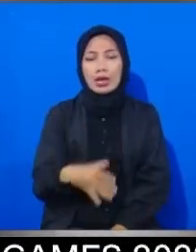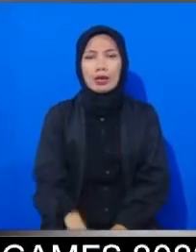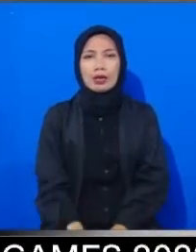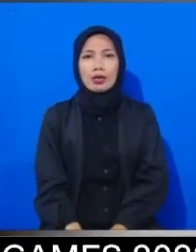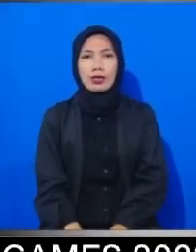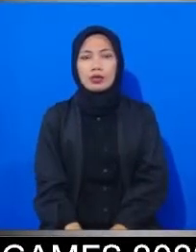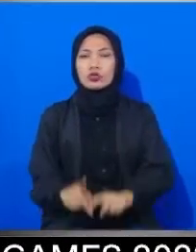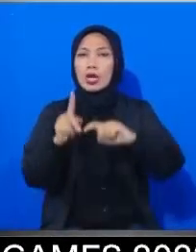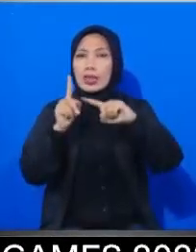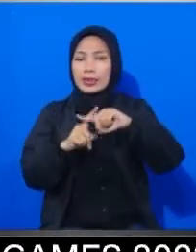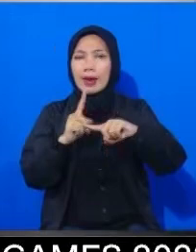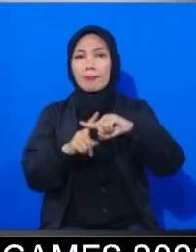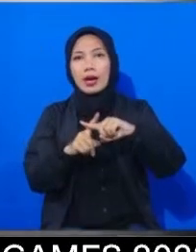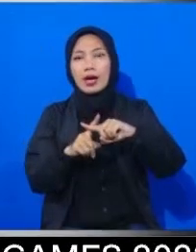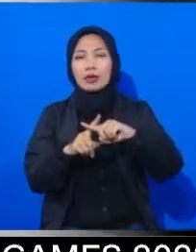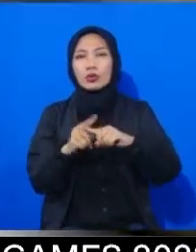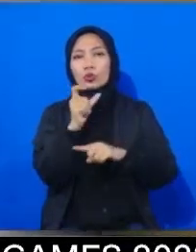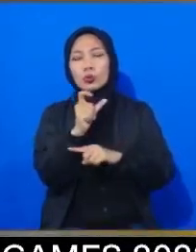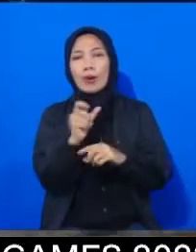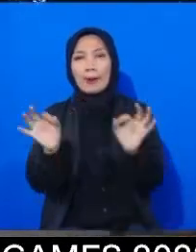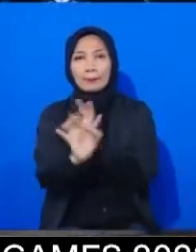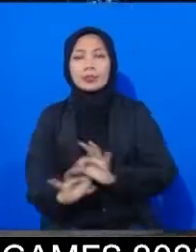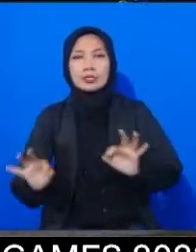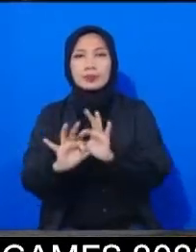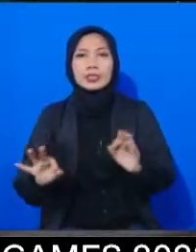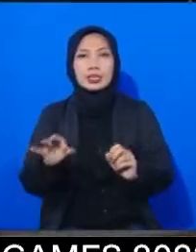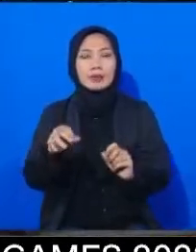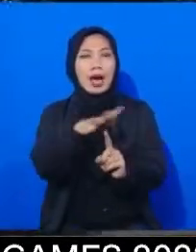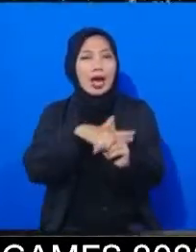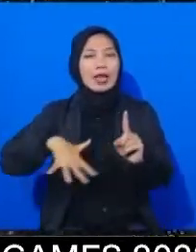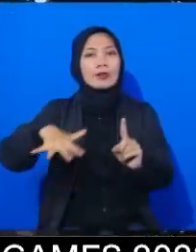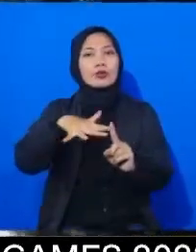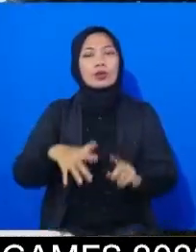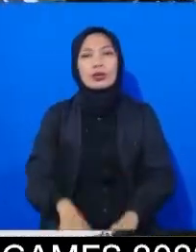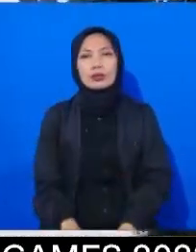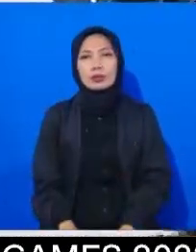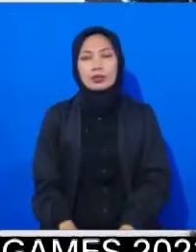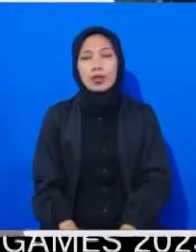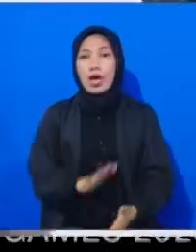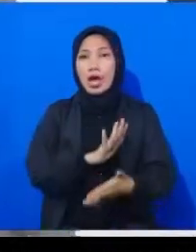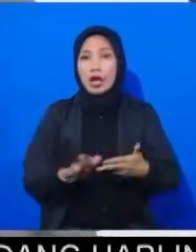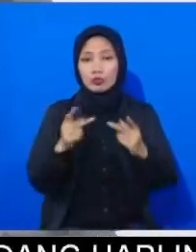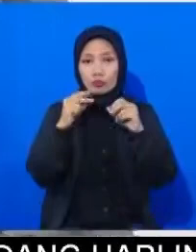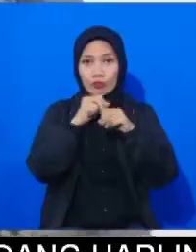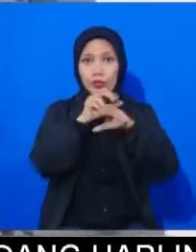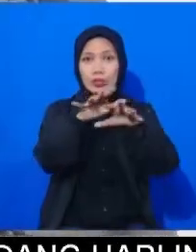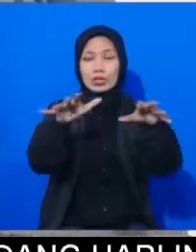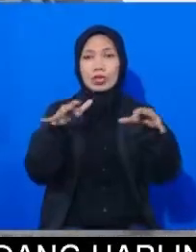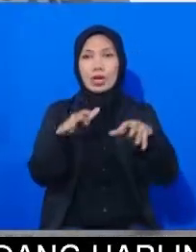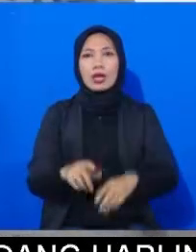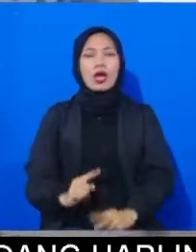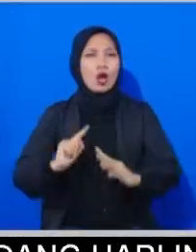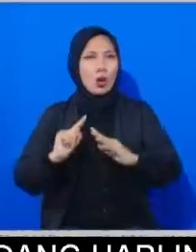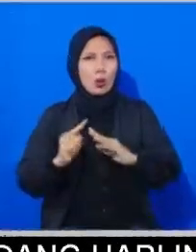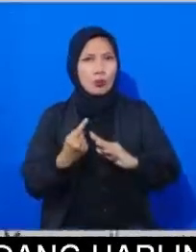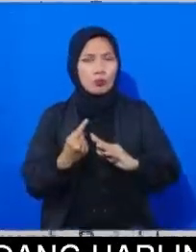termasuk iuran pemeliharaan lingkungan. Unggahan di media sosial ini sontak mendapat sorotan. Pasalnya, sejak awal